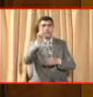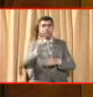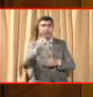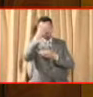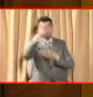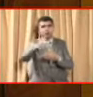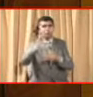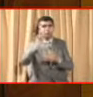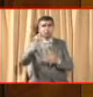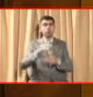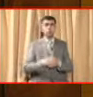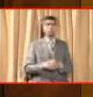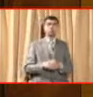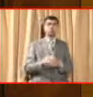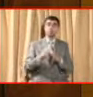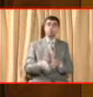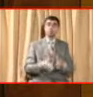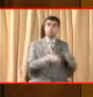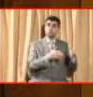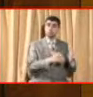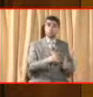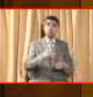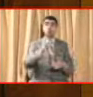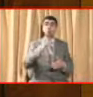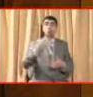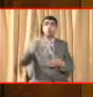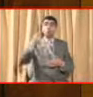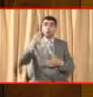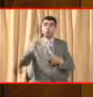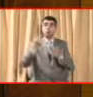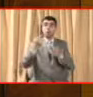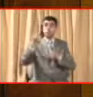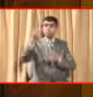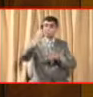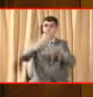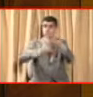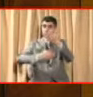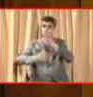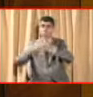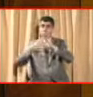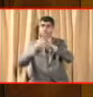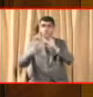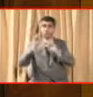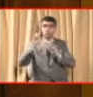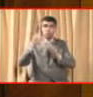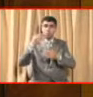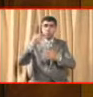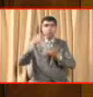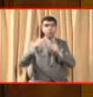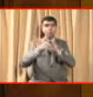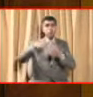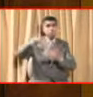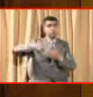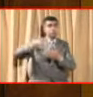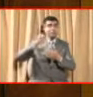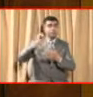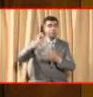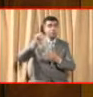ووفقا لهذا الاتفاق يتم ضمان حرية التحويل لهؤلاء المستثمرين بعد أدائهم للواجبات الجبائية